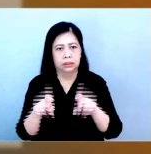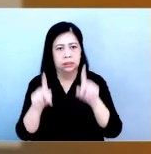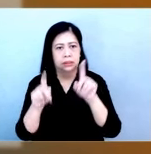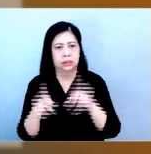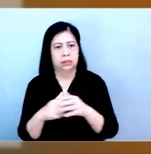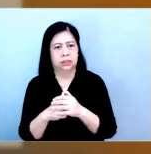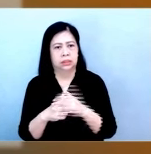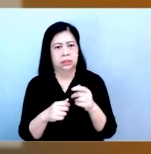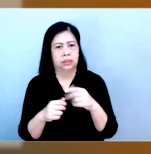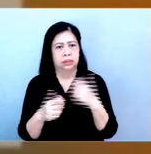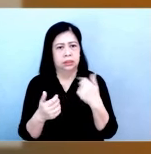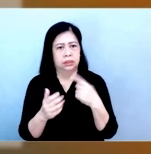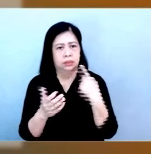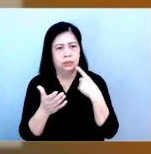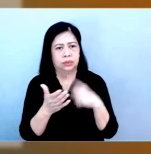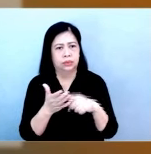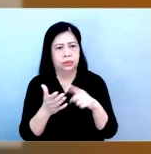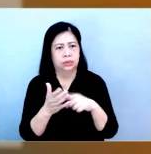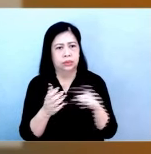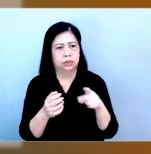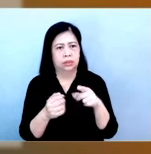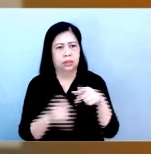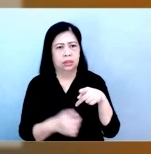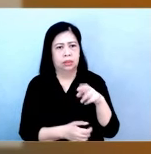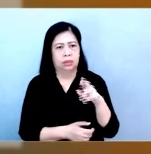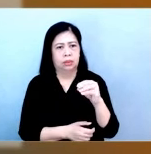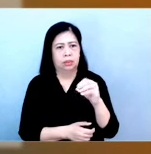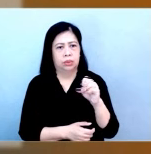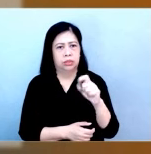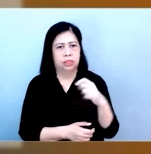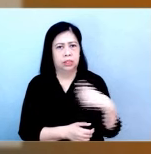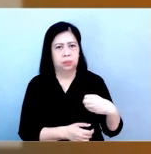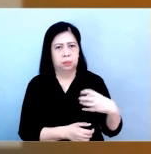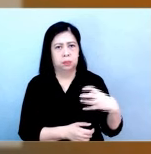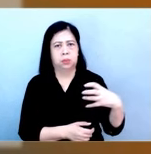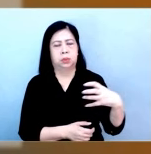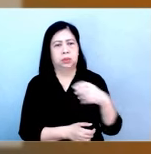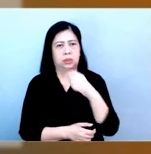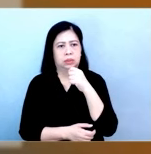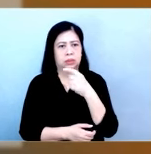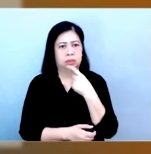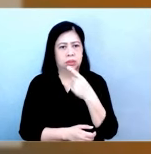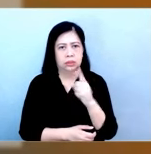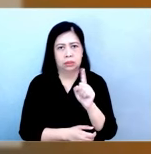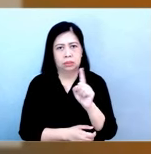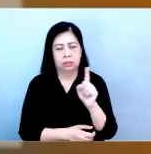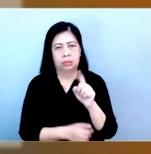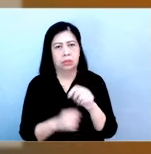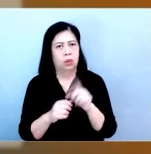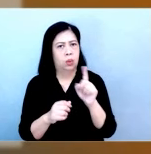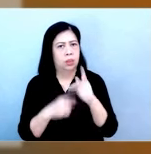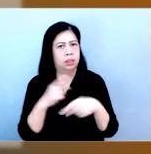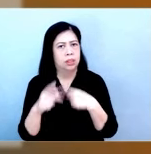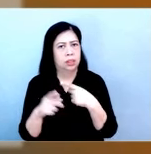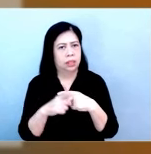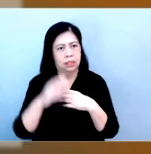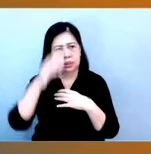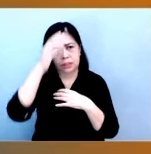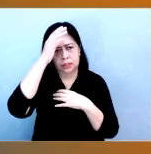sa procedure para sa benign prostate enlargement. Hindi naman sinabi ng Buckingham Palace kung anong cancer meron ang